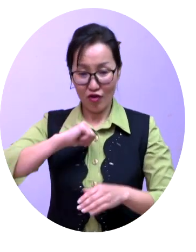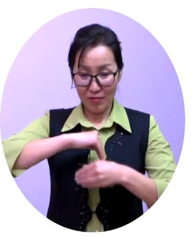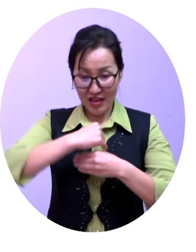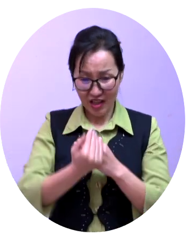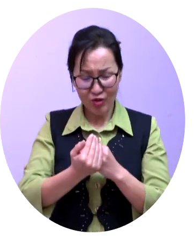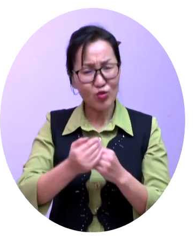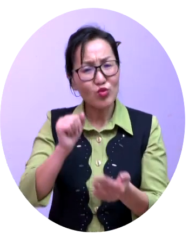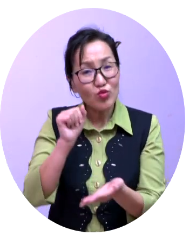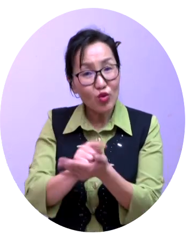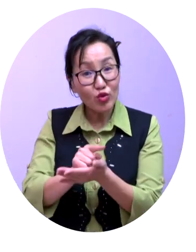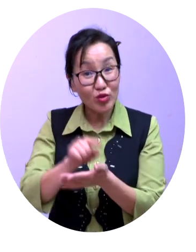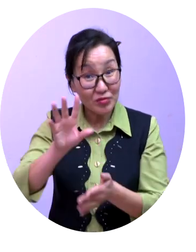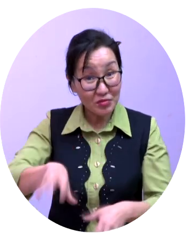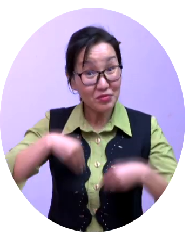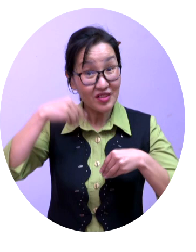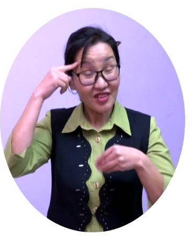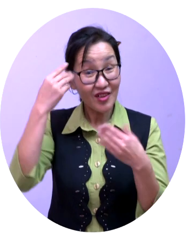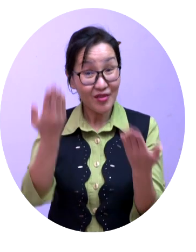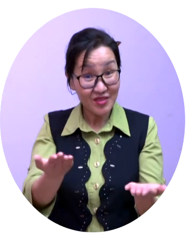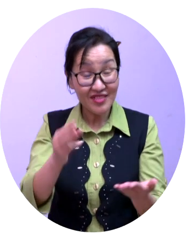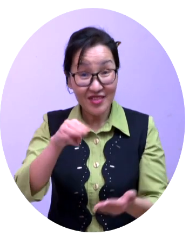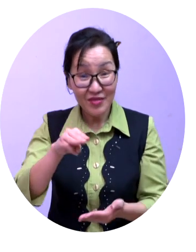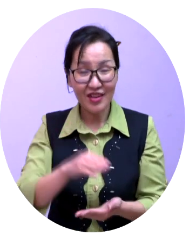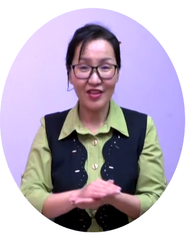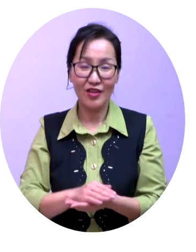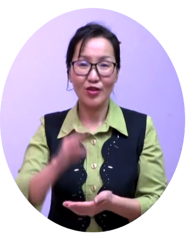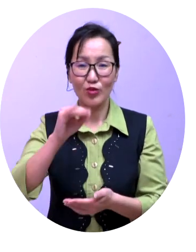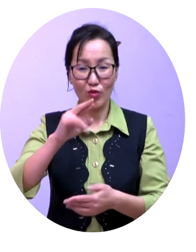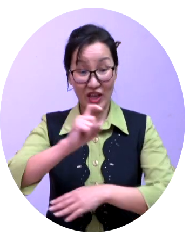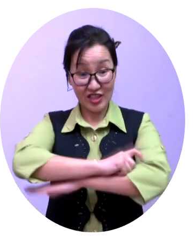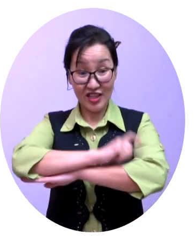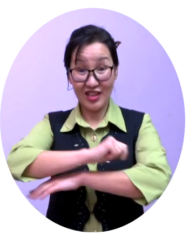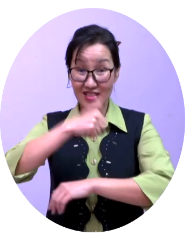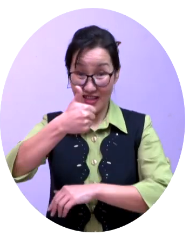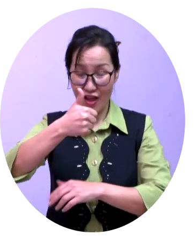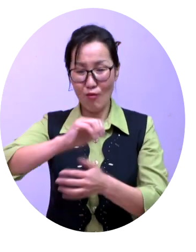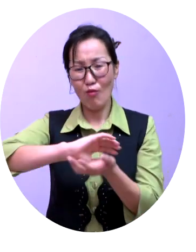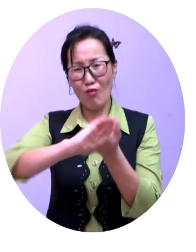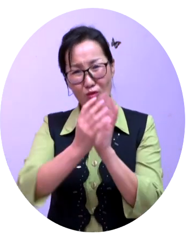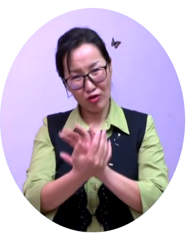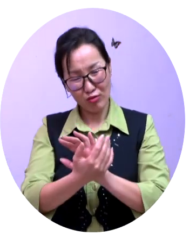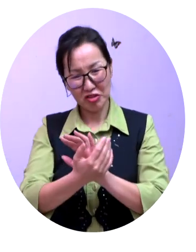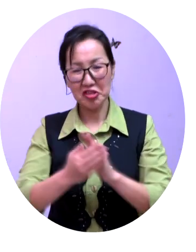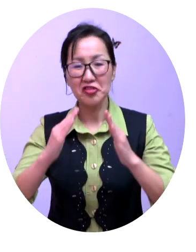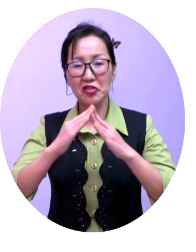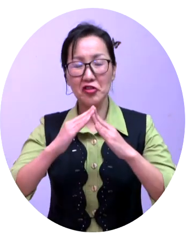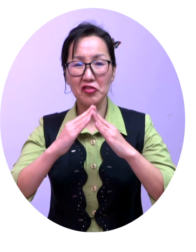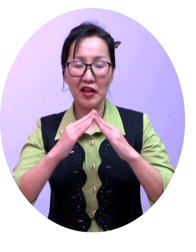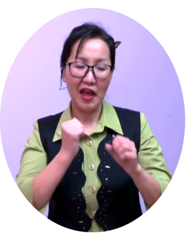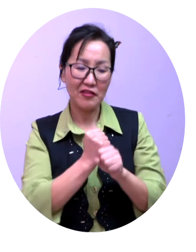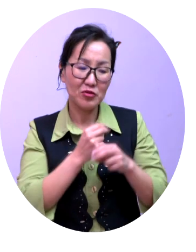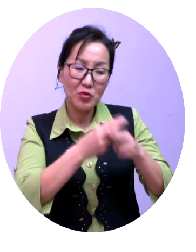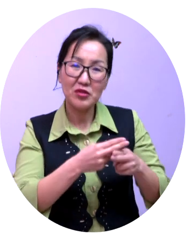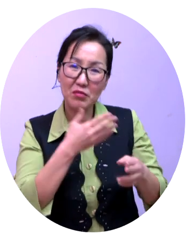бид ойлгож авсан. Туяа бол хичээлдээ сайн хөөхөд гэхдээ гэр орны ажилд оролцдоггүй